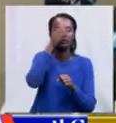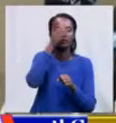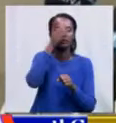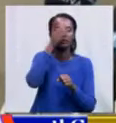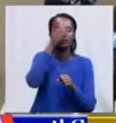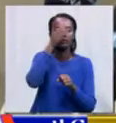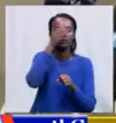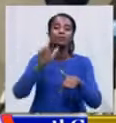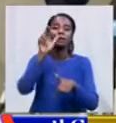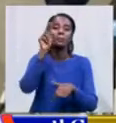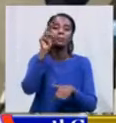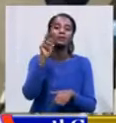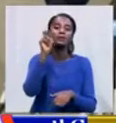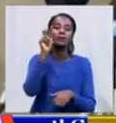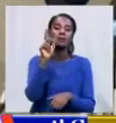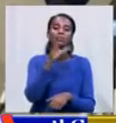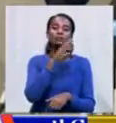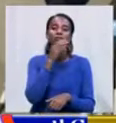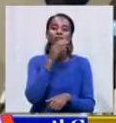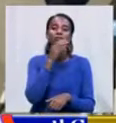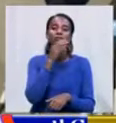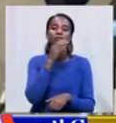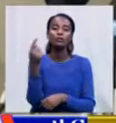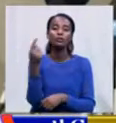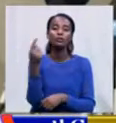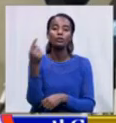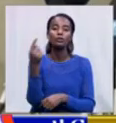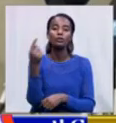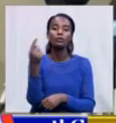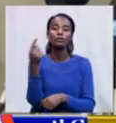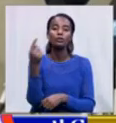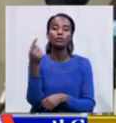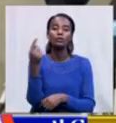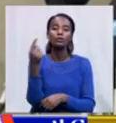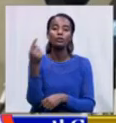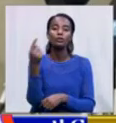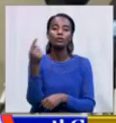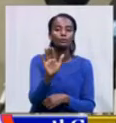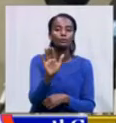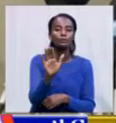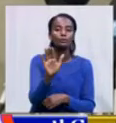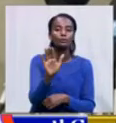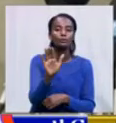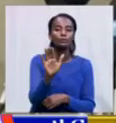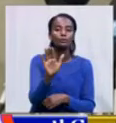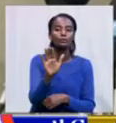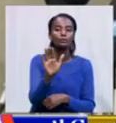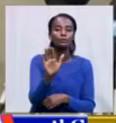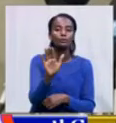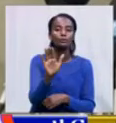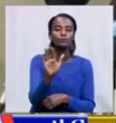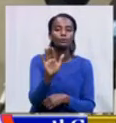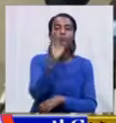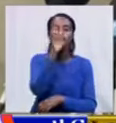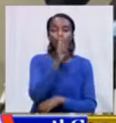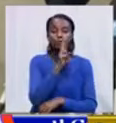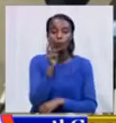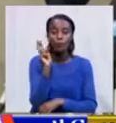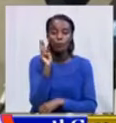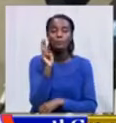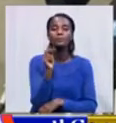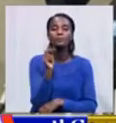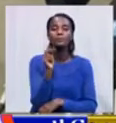በዘንድሮ ረመዳን እያንዳንዱ ሙስሊም በቤቱ እንዲሰግድ በቤቱ እንዲጾም